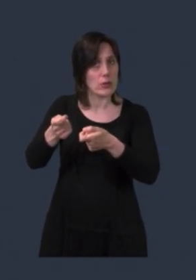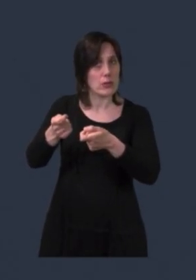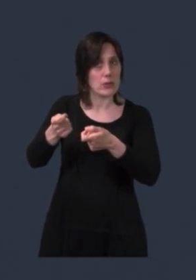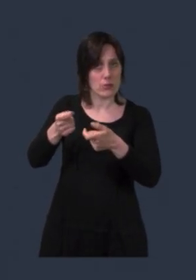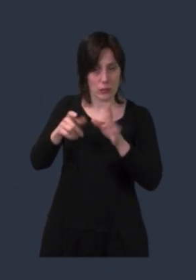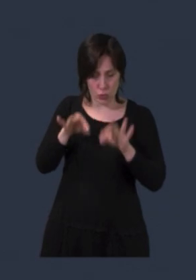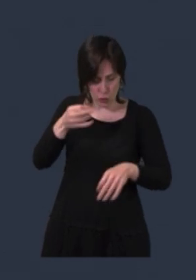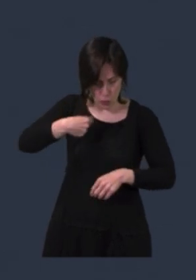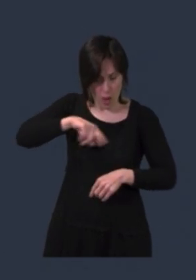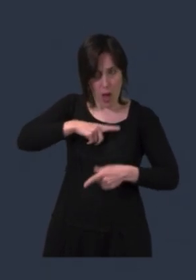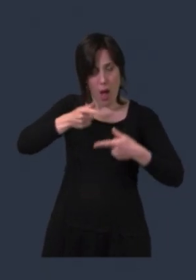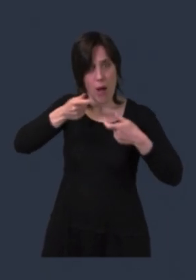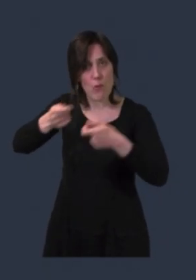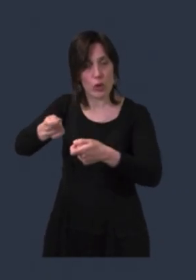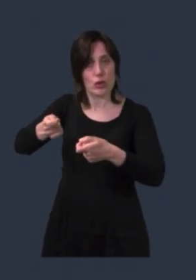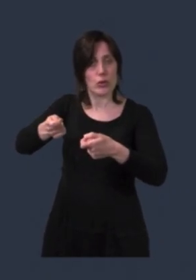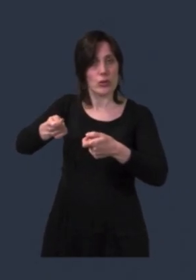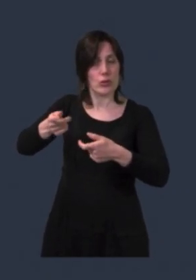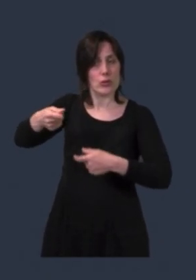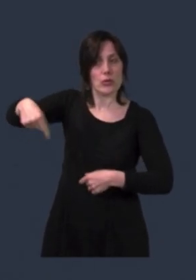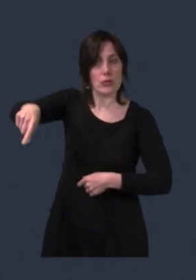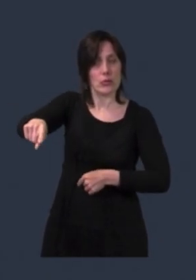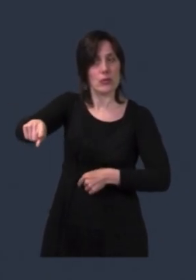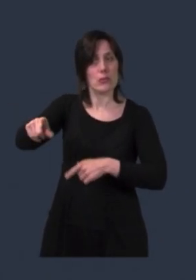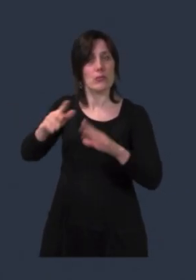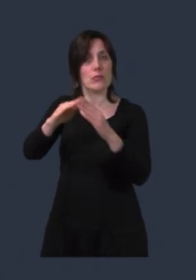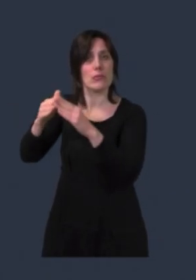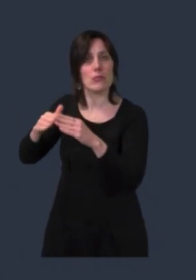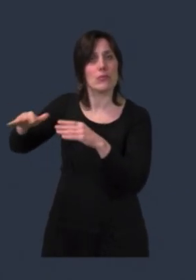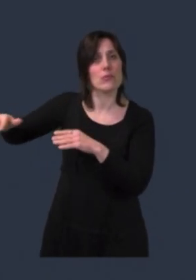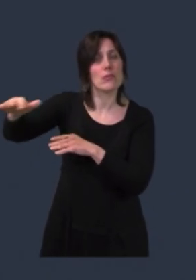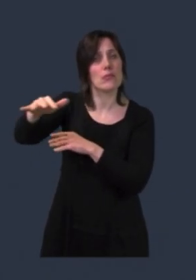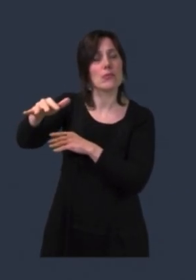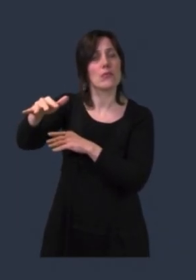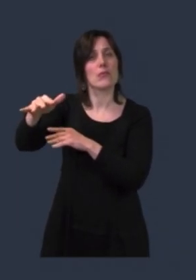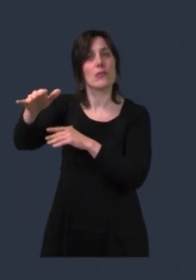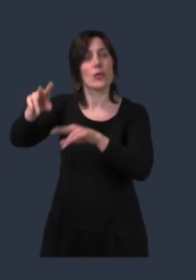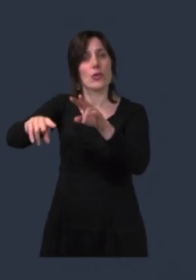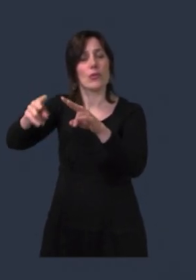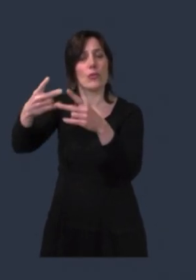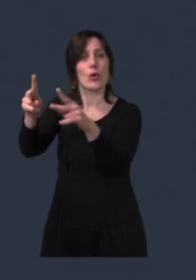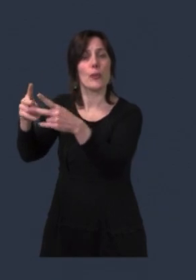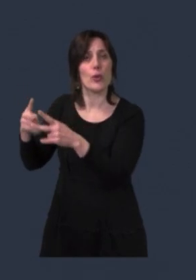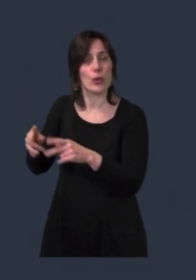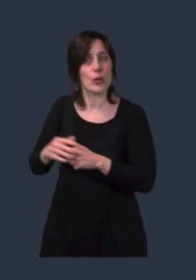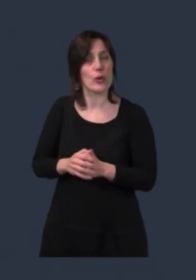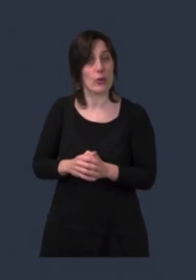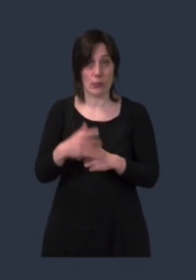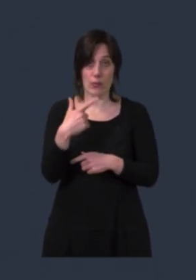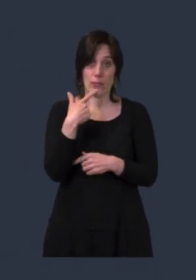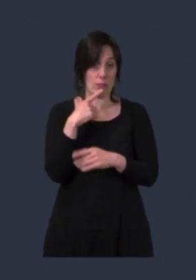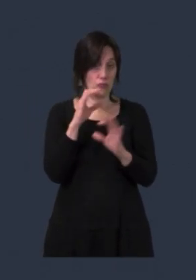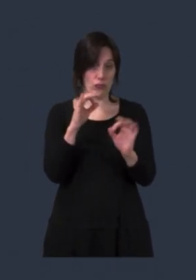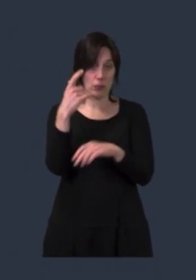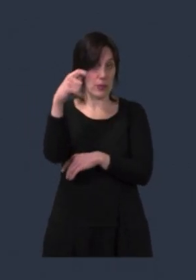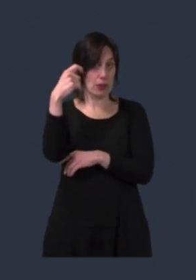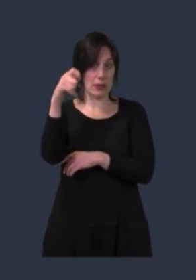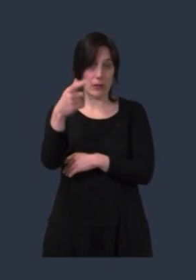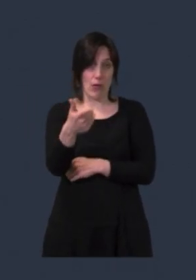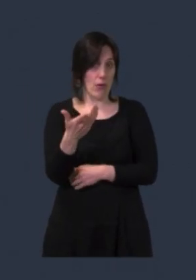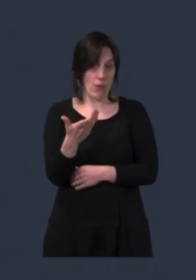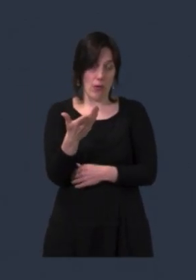de communes. C'est un peu, je crois, ce que le président vient d'exprimer, et insiste pour que ces dernières refusent de prendre la